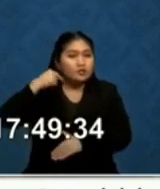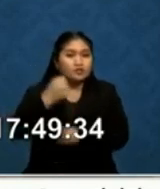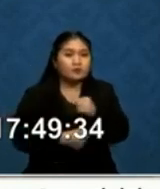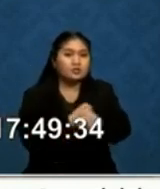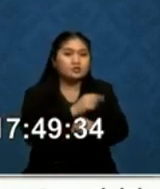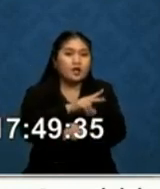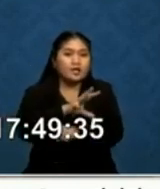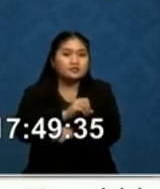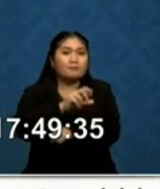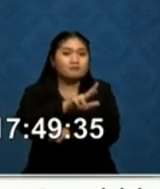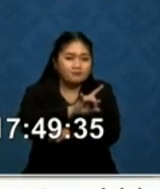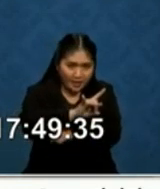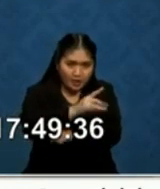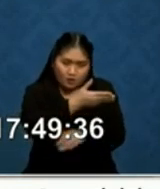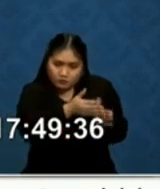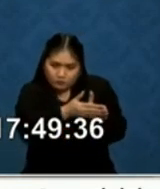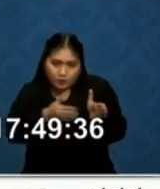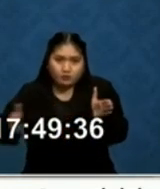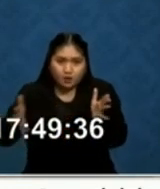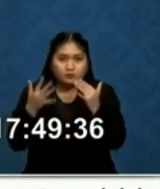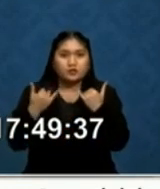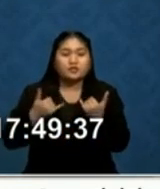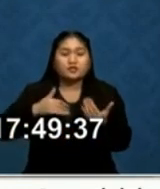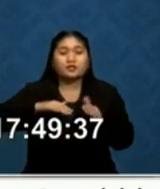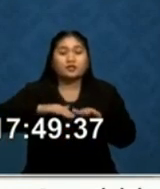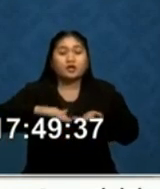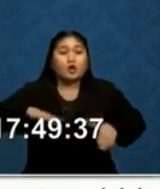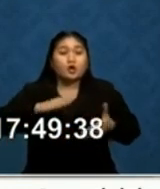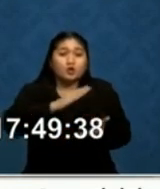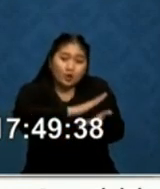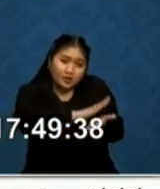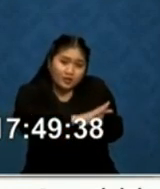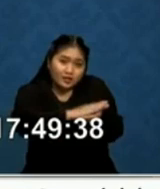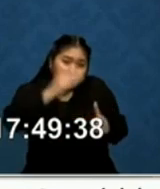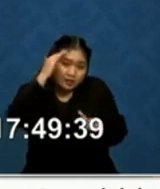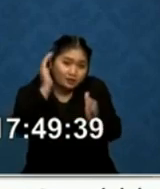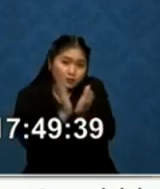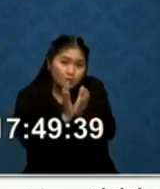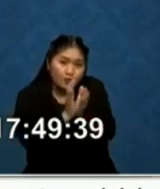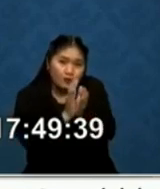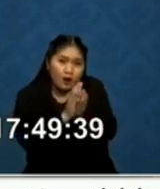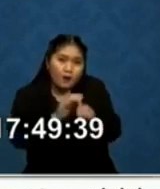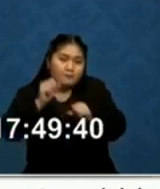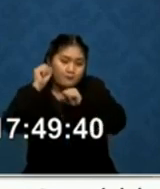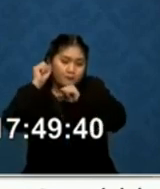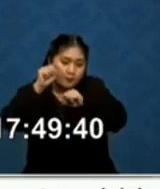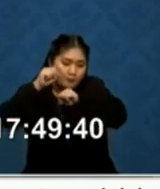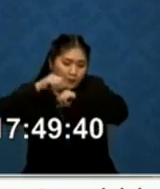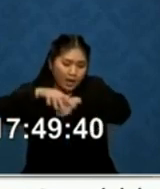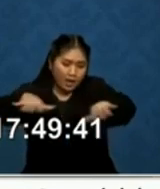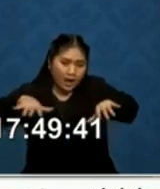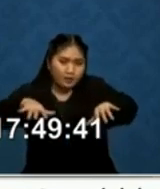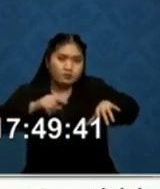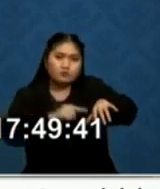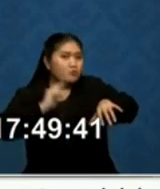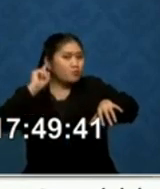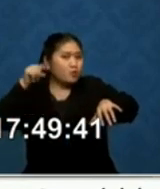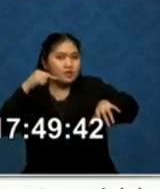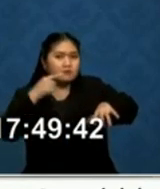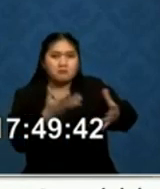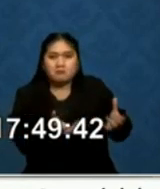จจุบันนักโรงเรียนนักเรียนในร้อยตำรวจนะคะก็ประกาศยุติรับนักเรียนในร้อยหญิงนะคะ